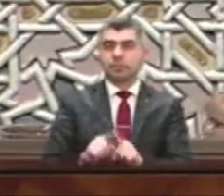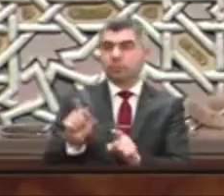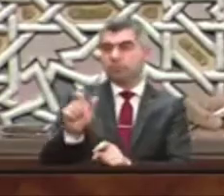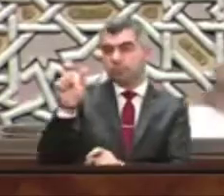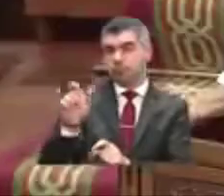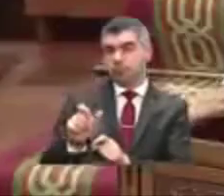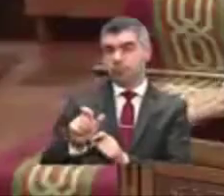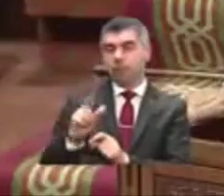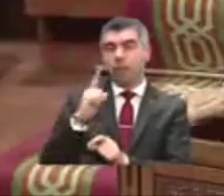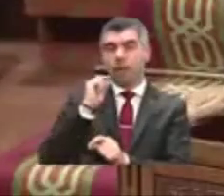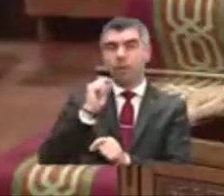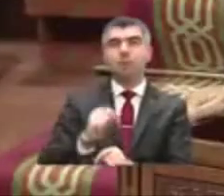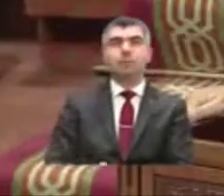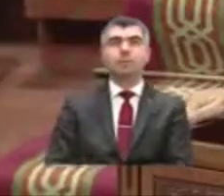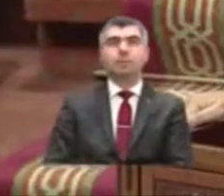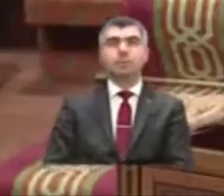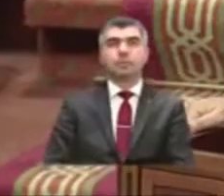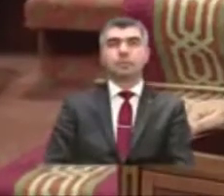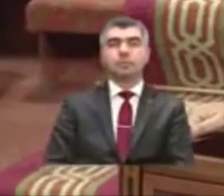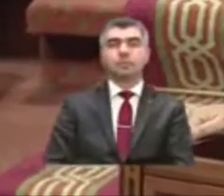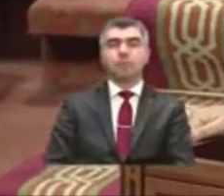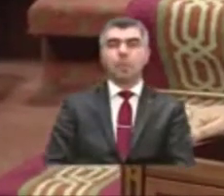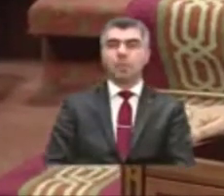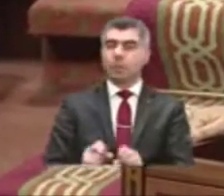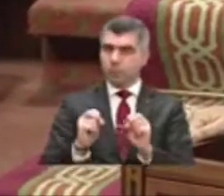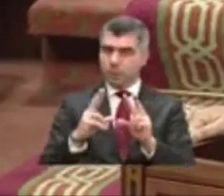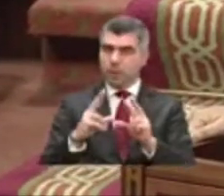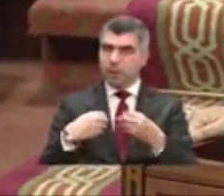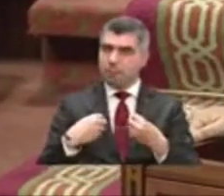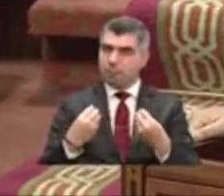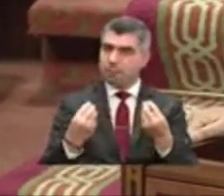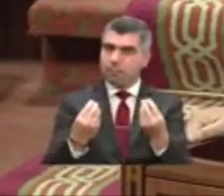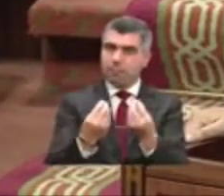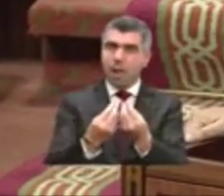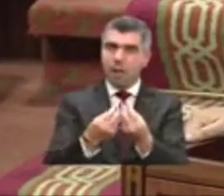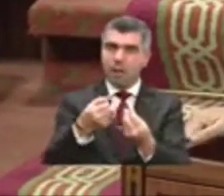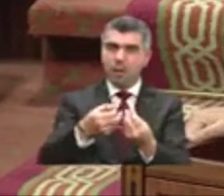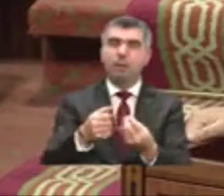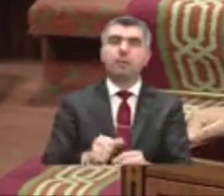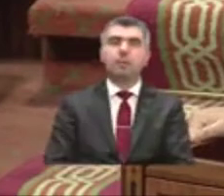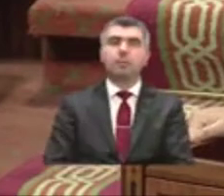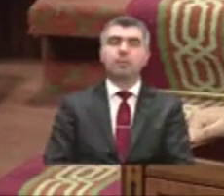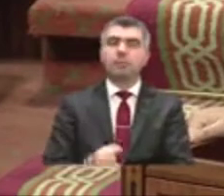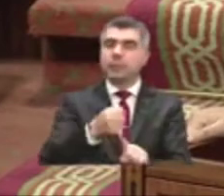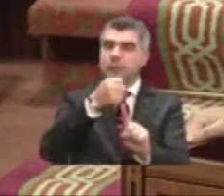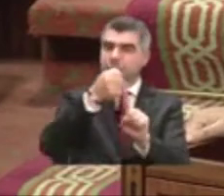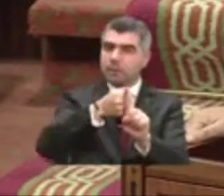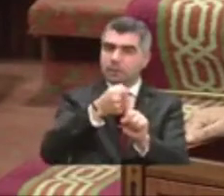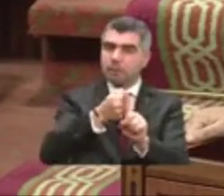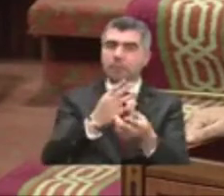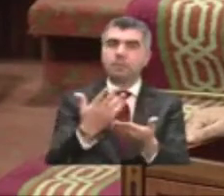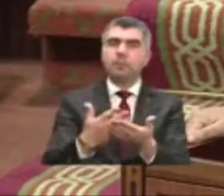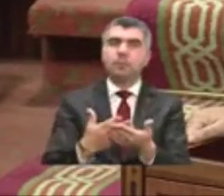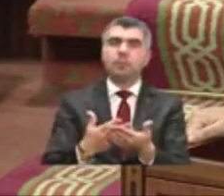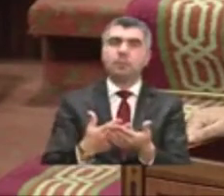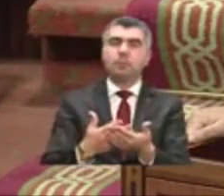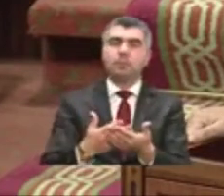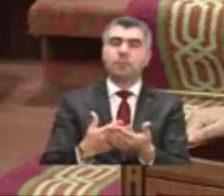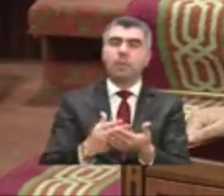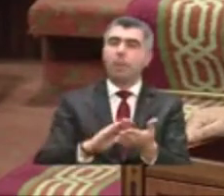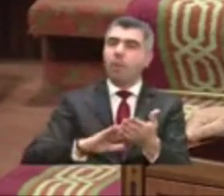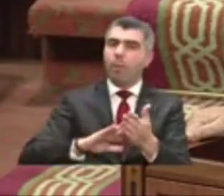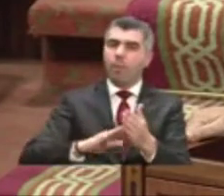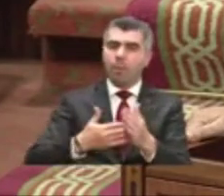النائب المحترم، فأنا معك بأن من الضروري أن يكون هنالك عمل من أجل أولا العمل